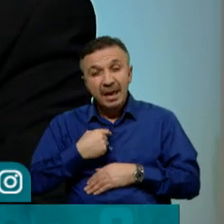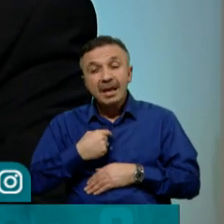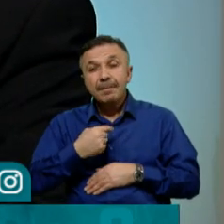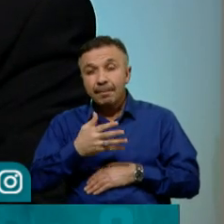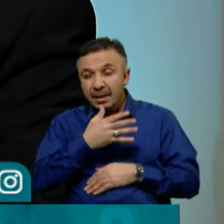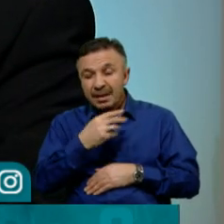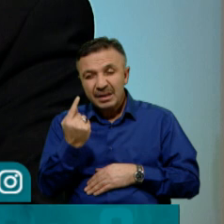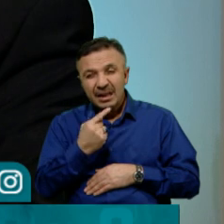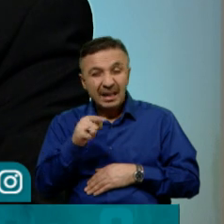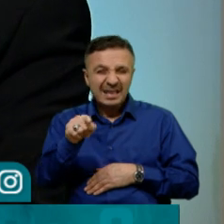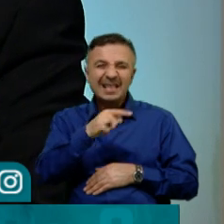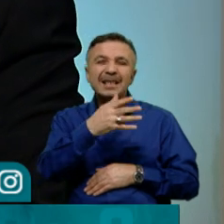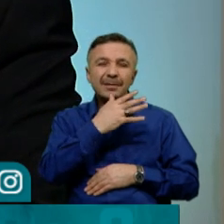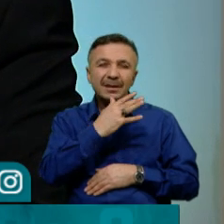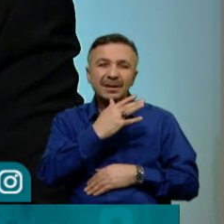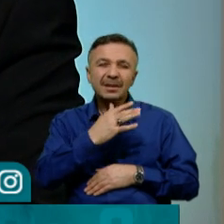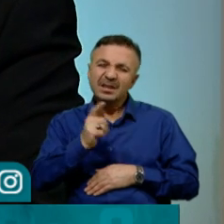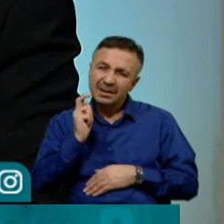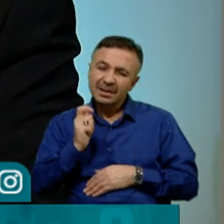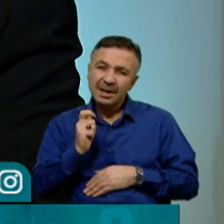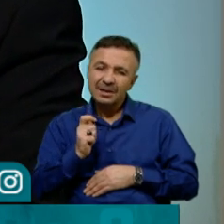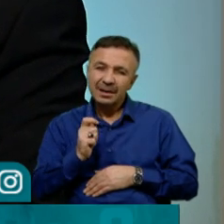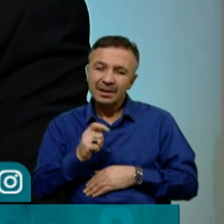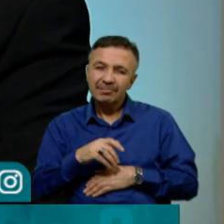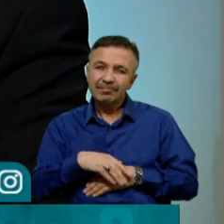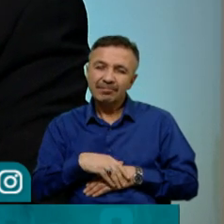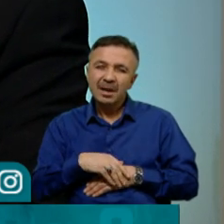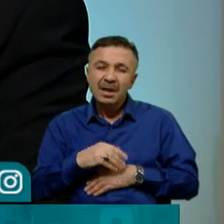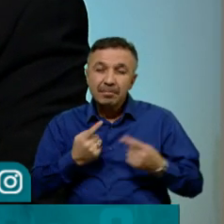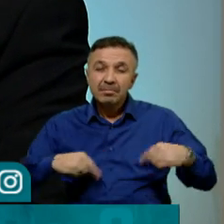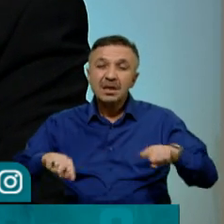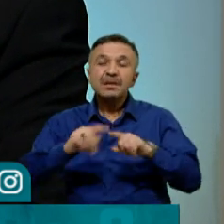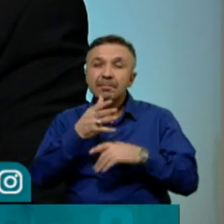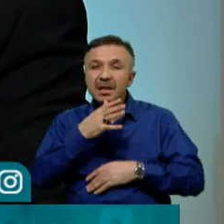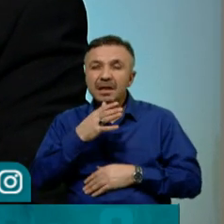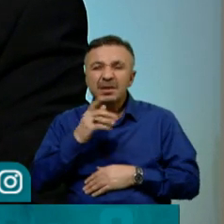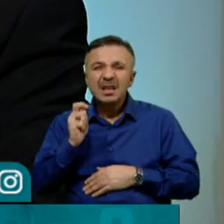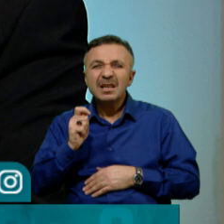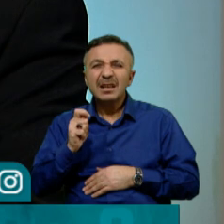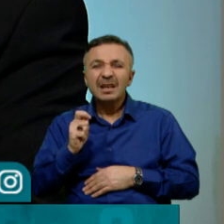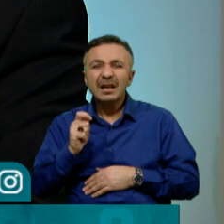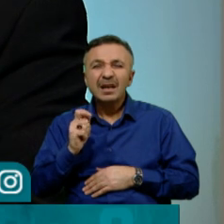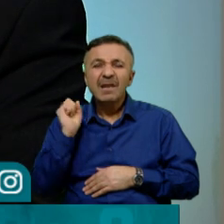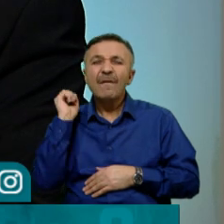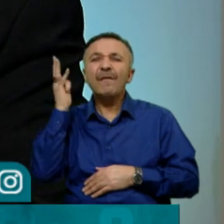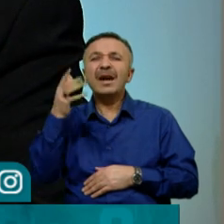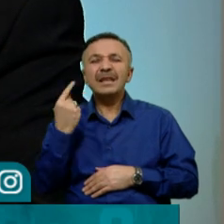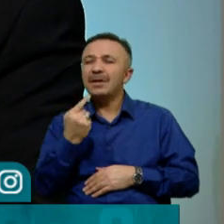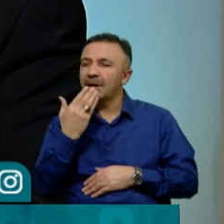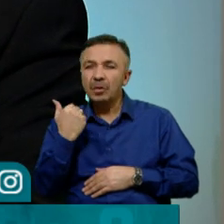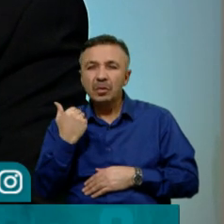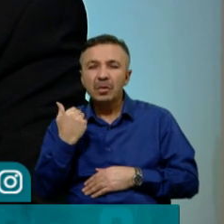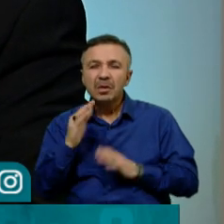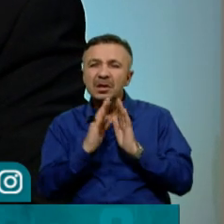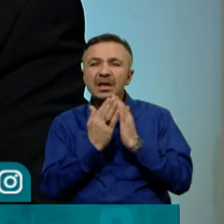bilsem Siz bilseniz gerçekten bizim bildiğimiz fazla bir şey yok Onu açık söyleyeyim kitaplardan ne görüşsek işte ne kadar